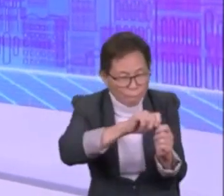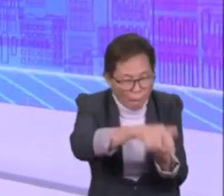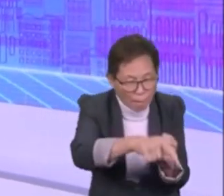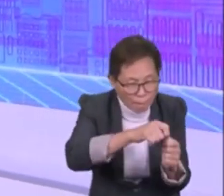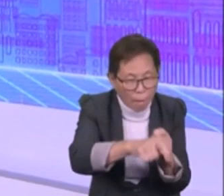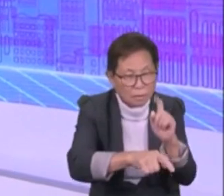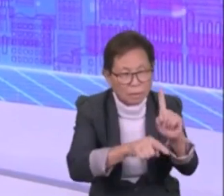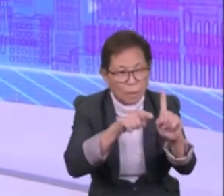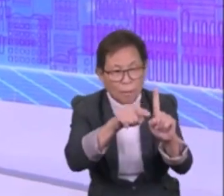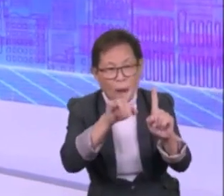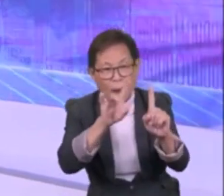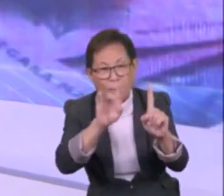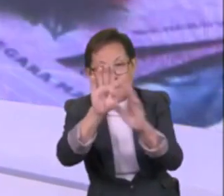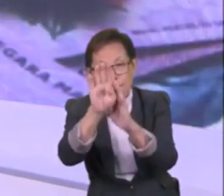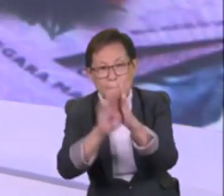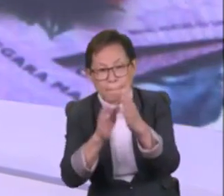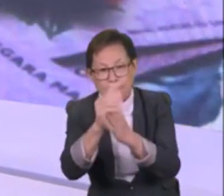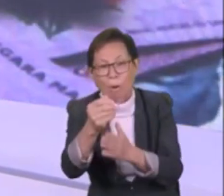sejumlah